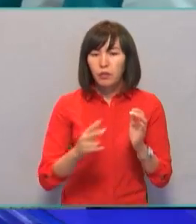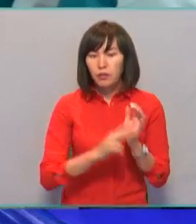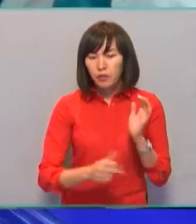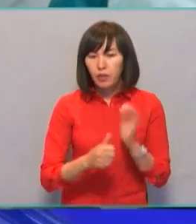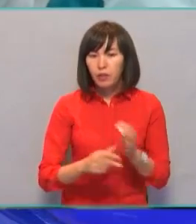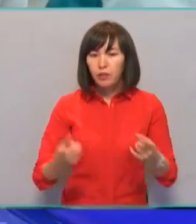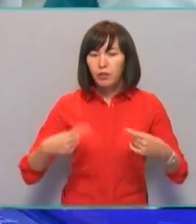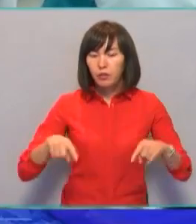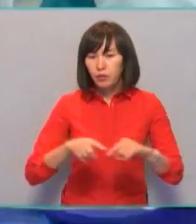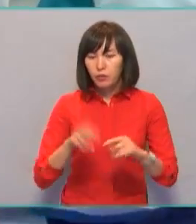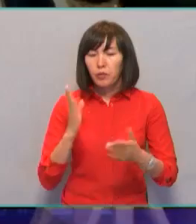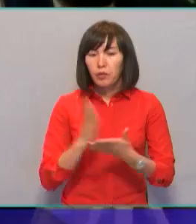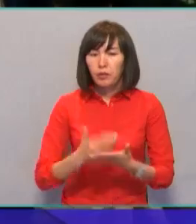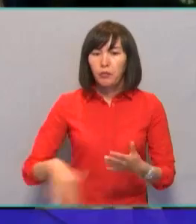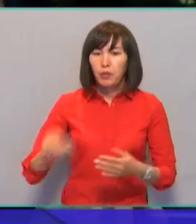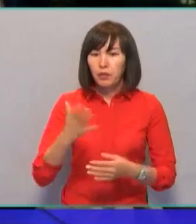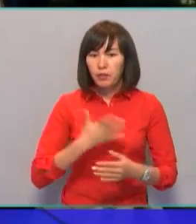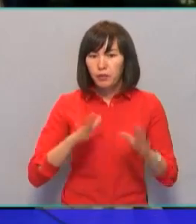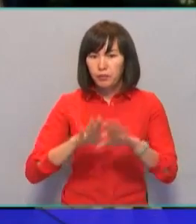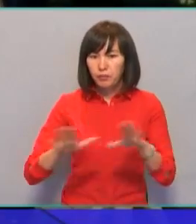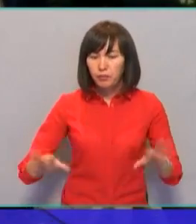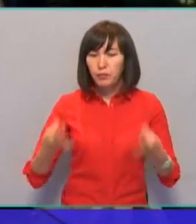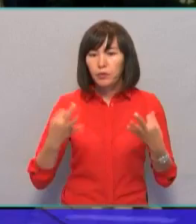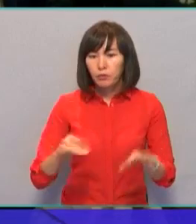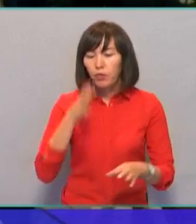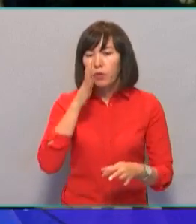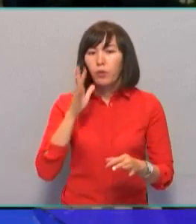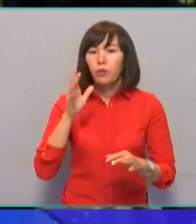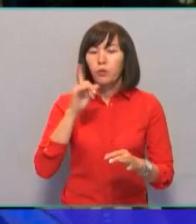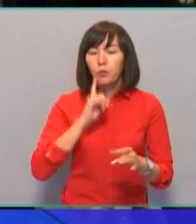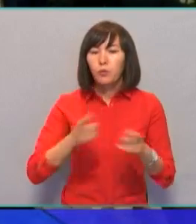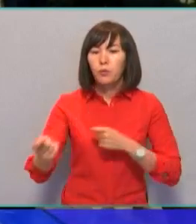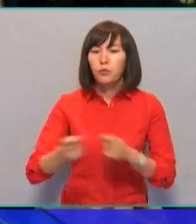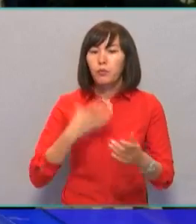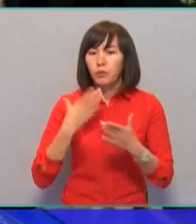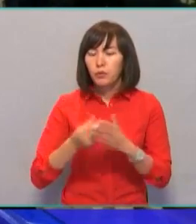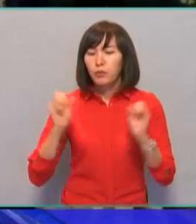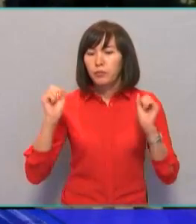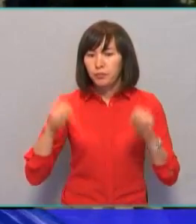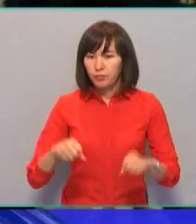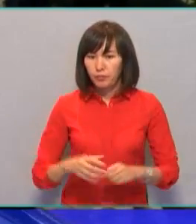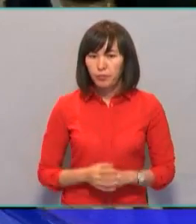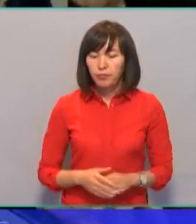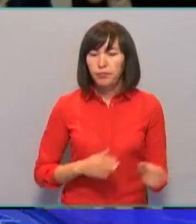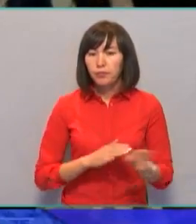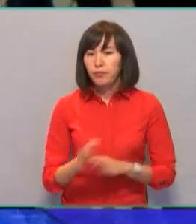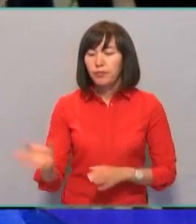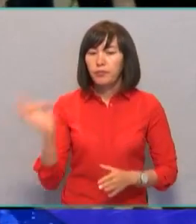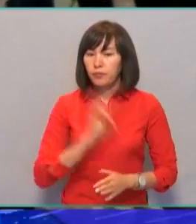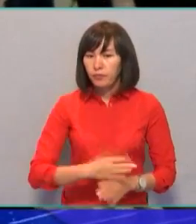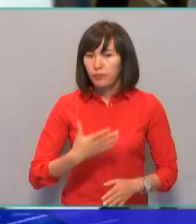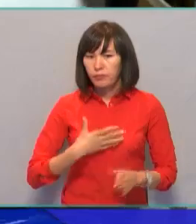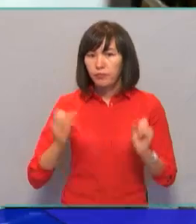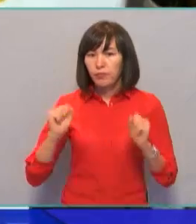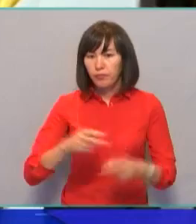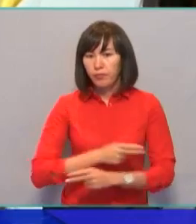пәндік. Бұл үйірмелердің барлығы біздің балалардың бос уақытын тиімді ұйымдастыруға, өздерінің мүмкіншіліктерін толық қолдануға бізге